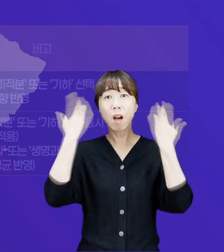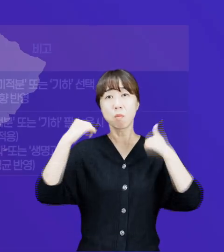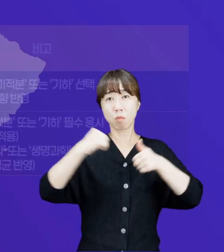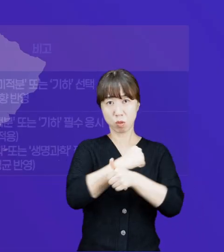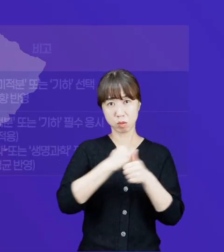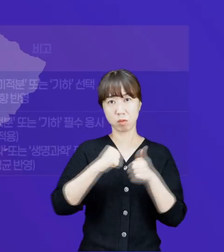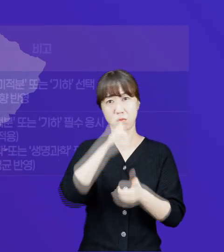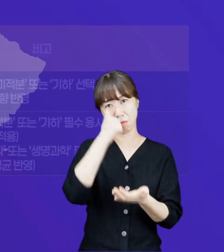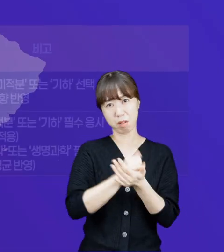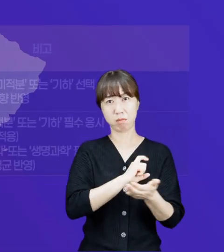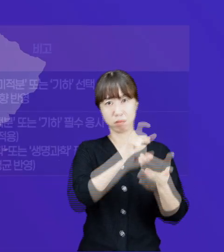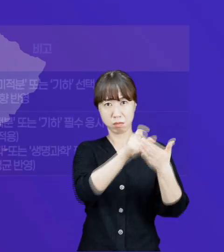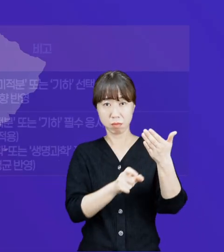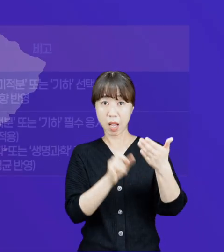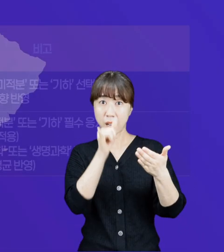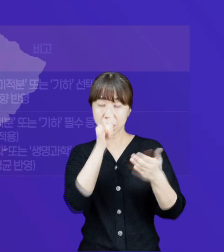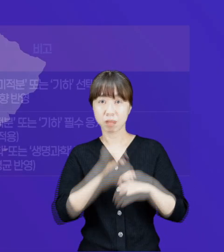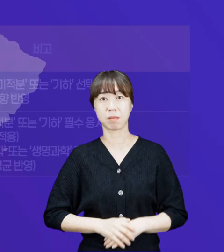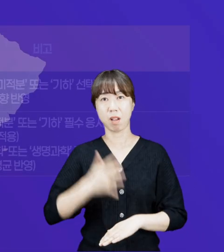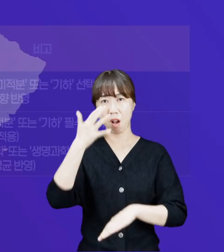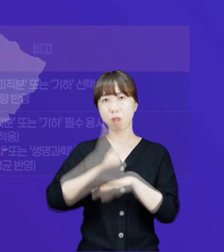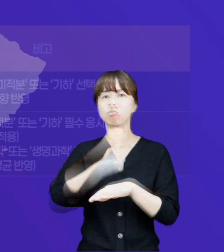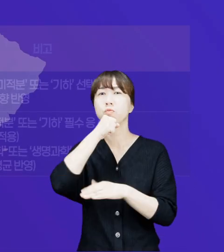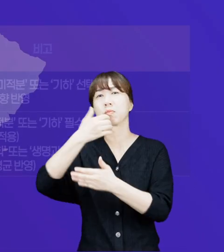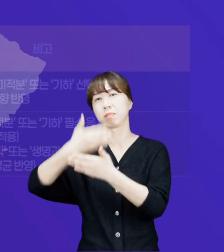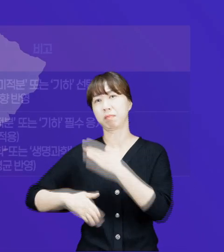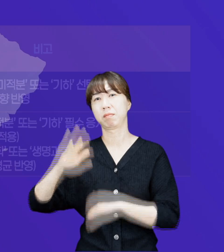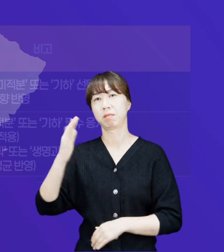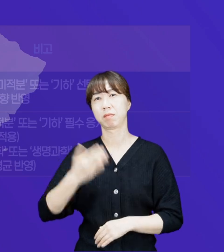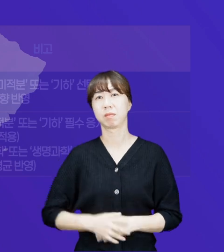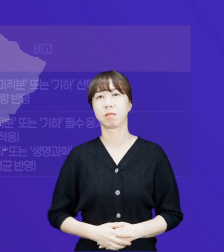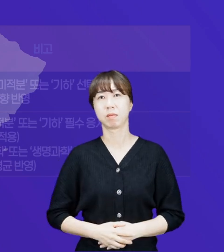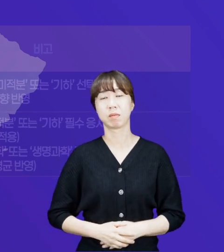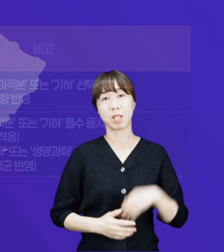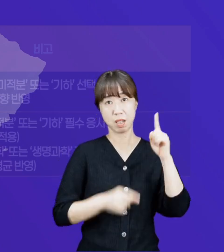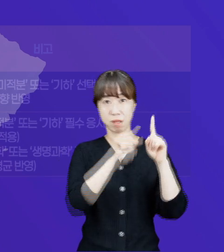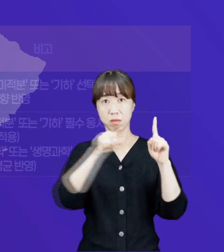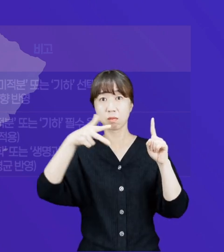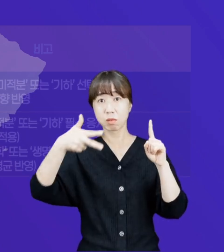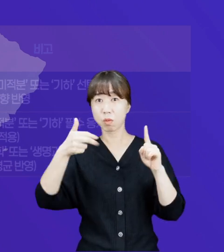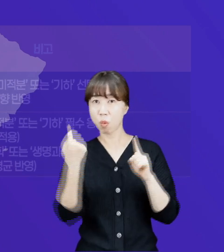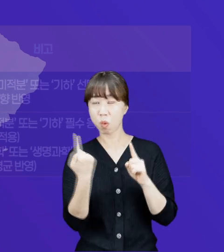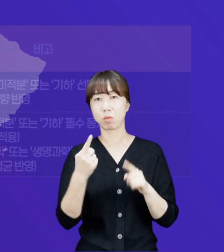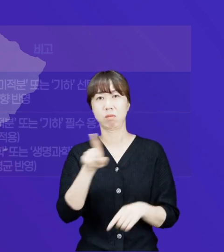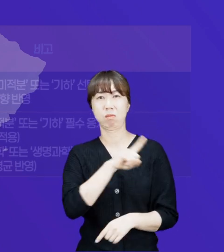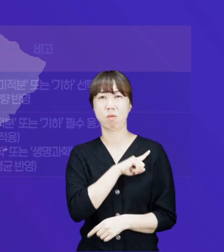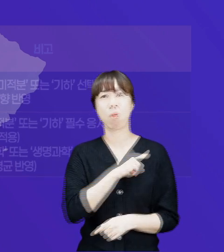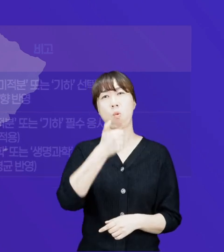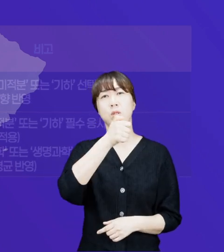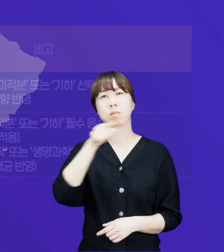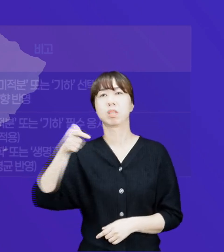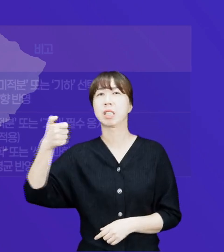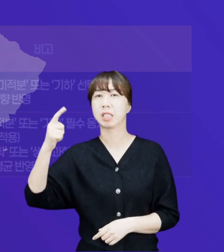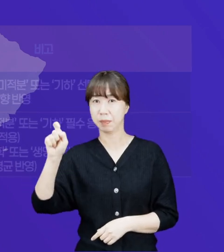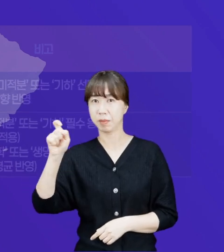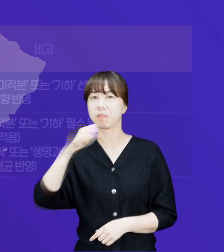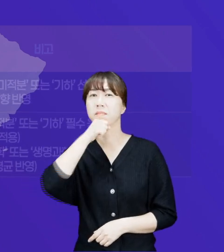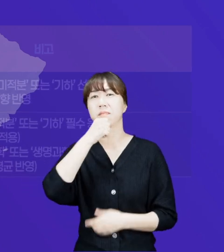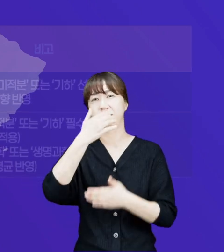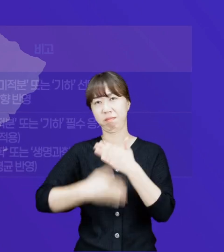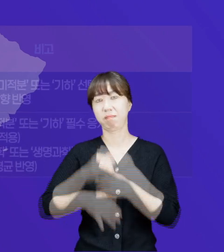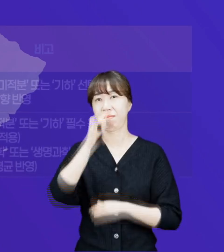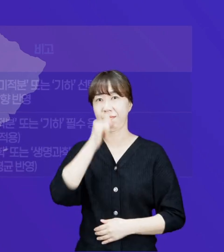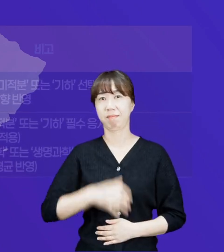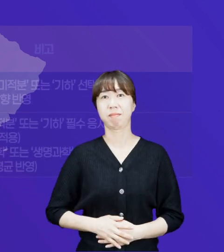점수에서 감점 처리가 되는데요. 1호부터 7호까지는 최고 50점에서 최저 10점 감점, 8호부터 9호는 부적격